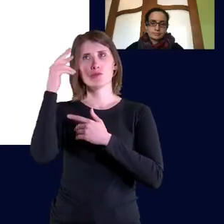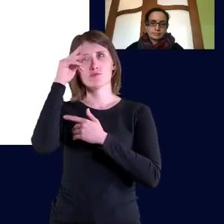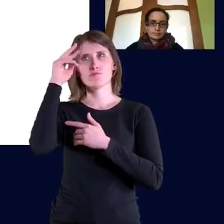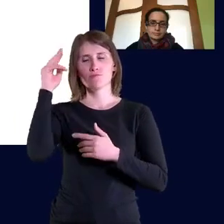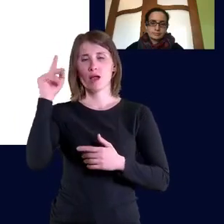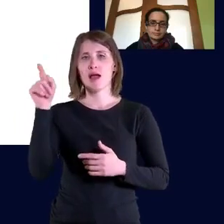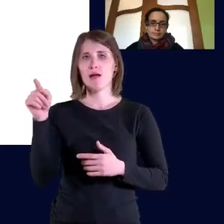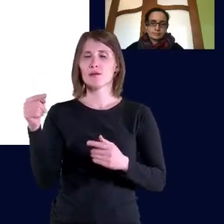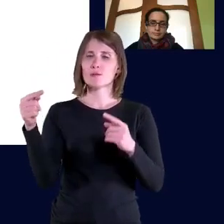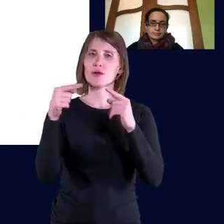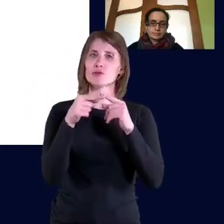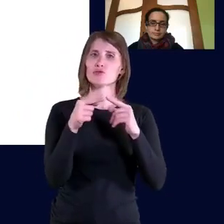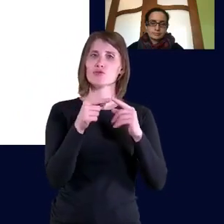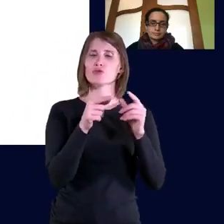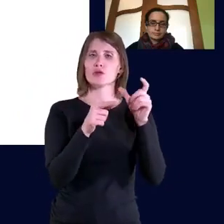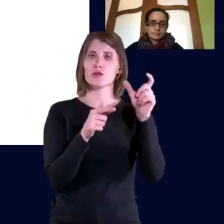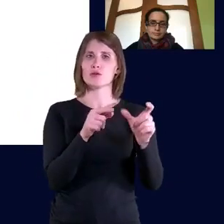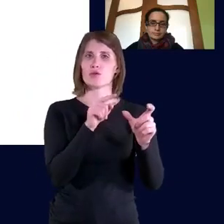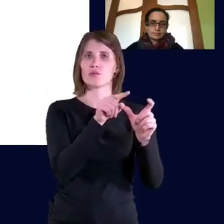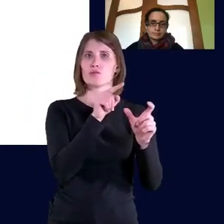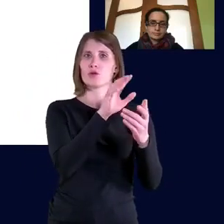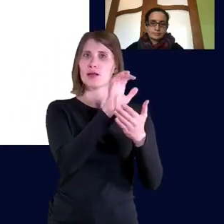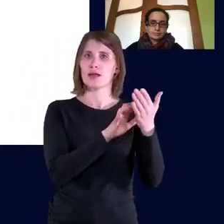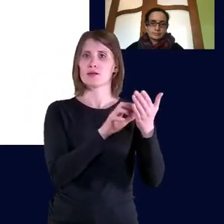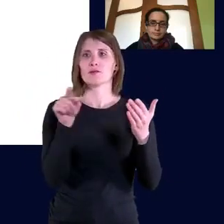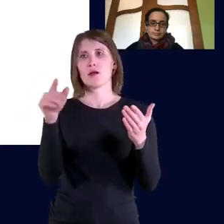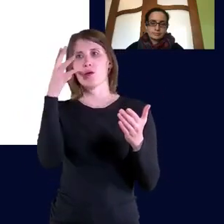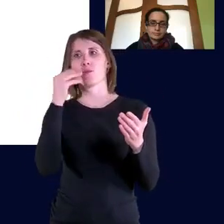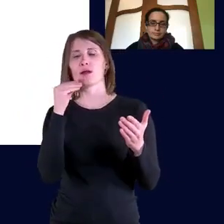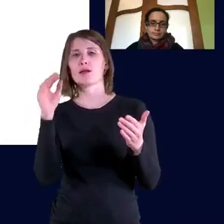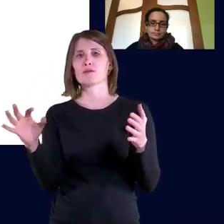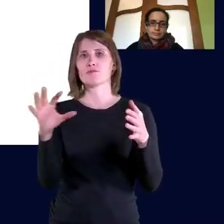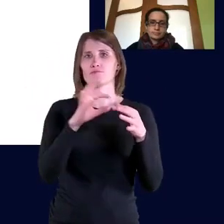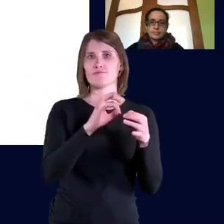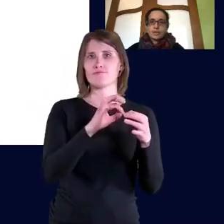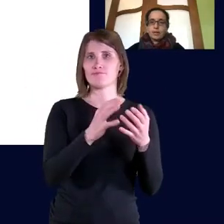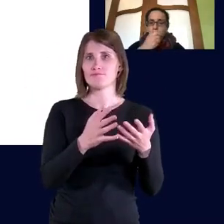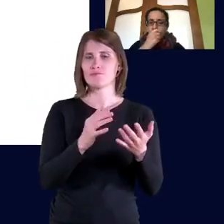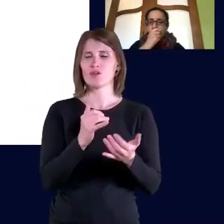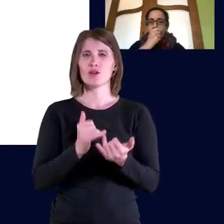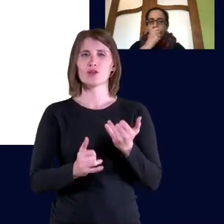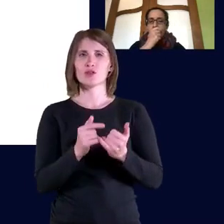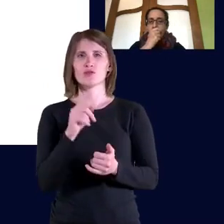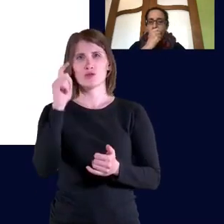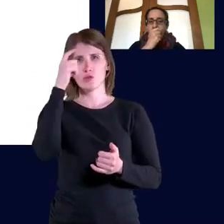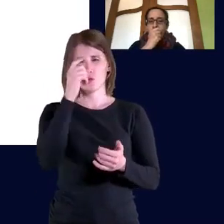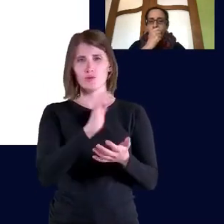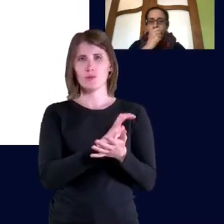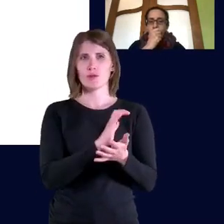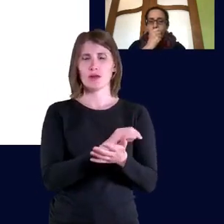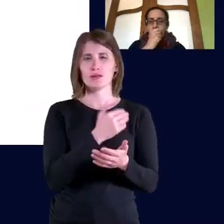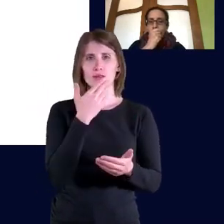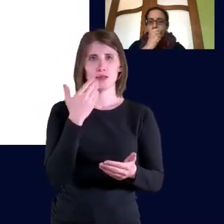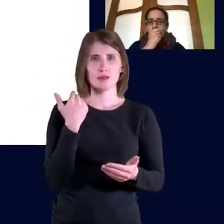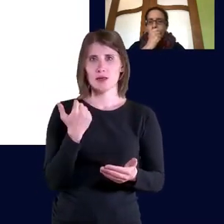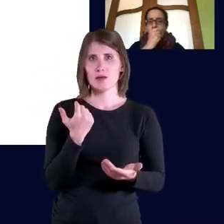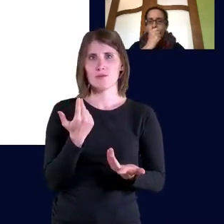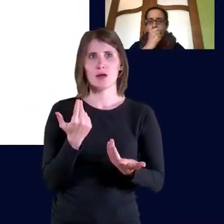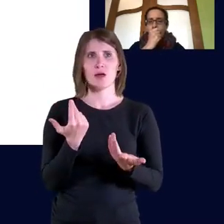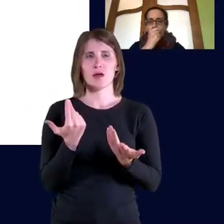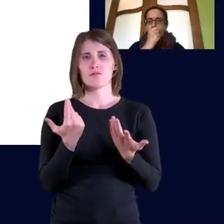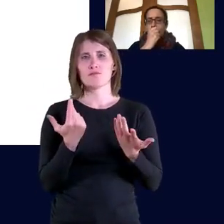się odnosi jeżeli w kąt jeżeli w głównej publikacji Nie ma mowy nie jest wspomniane w ogóle o